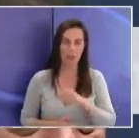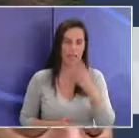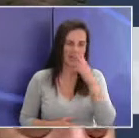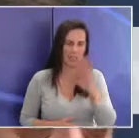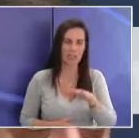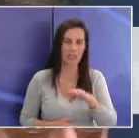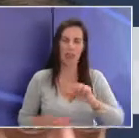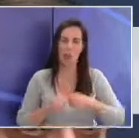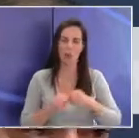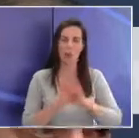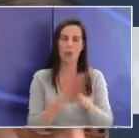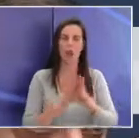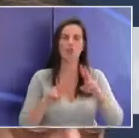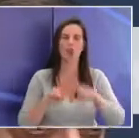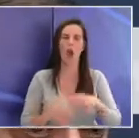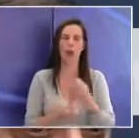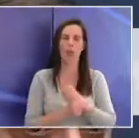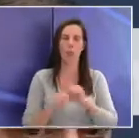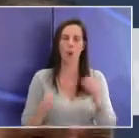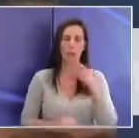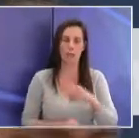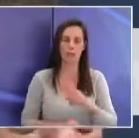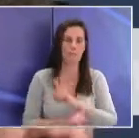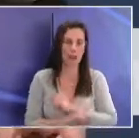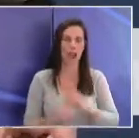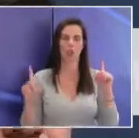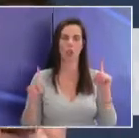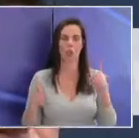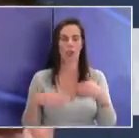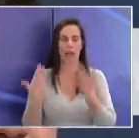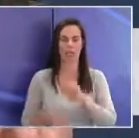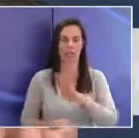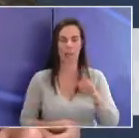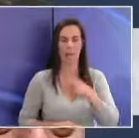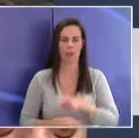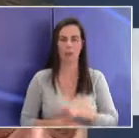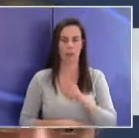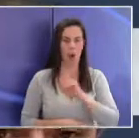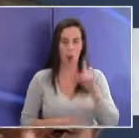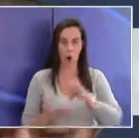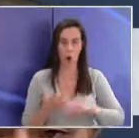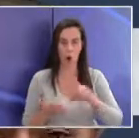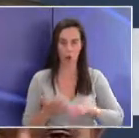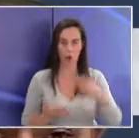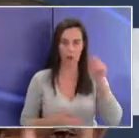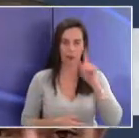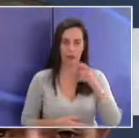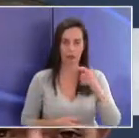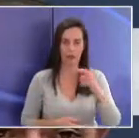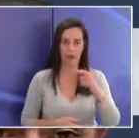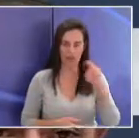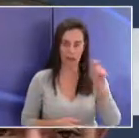ינסה להרוס את מה שנשאר מהדמוקרטיה הישראלית, ואסור לתת לו את זה. לא חודשים יקרים לנתניהו,